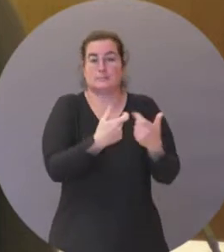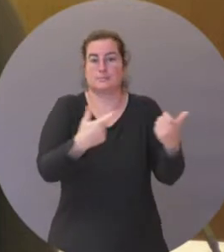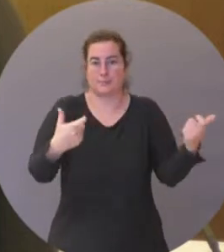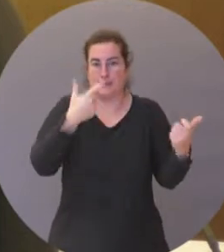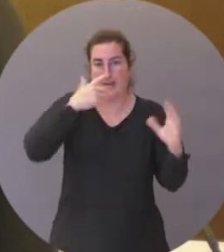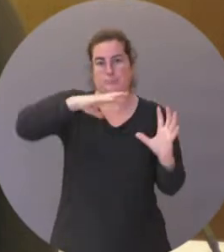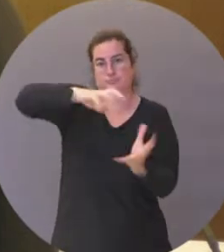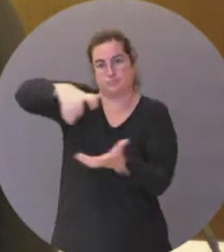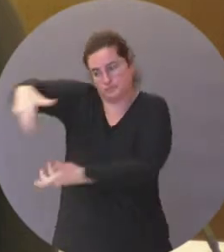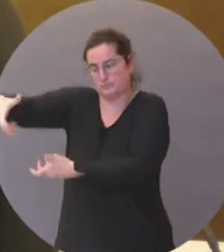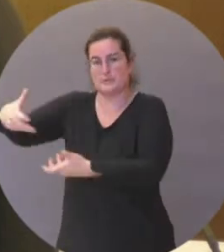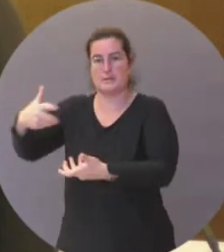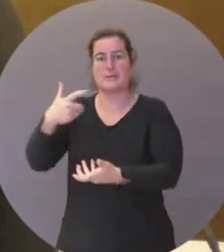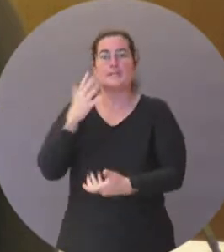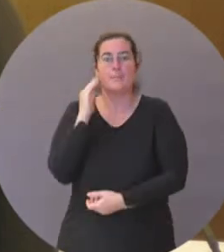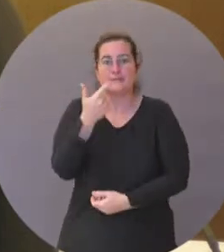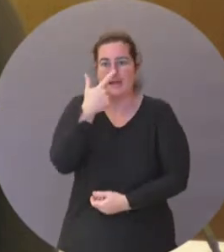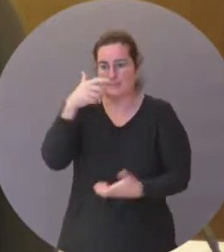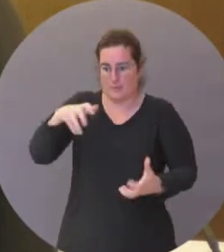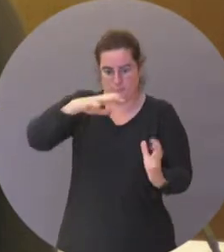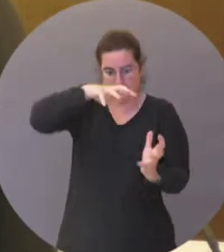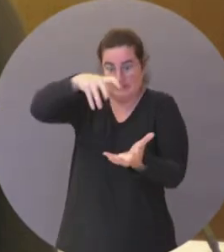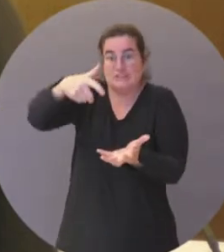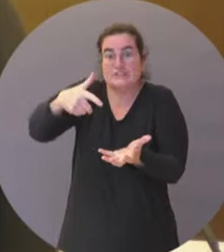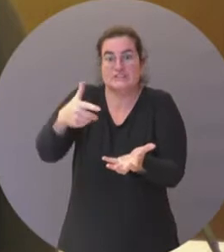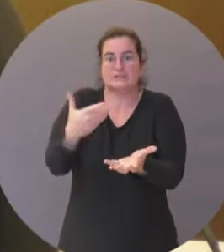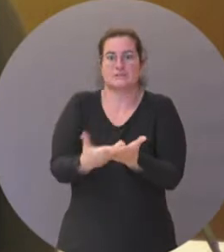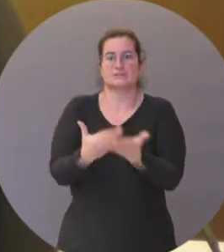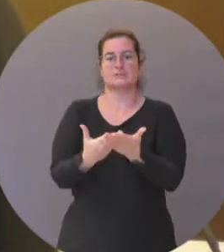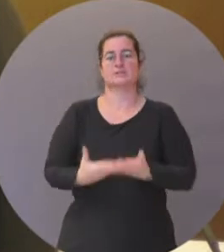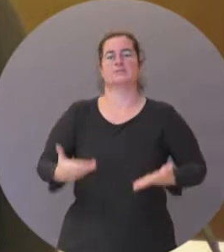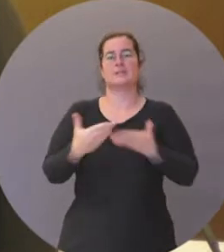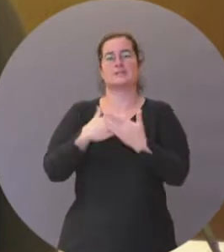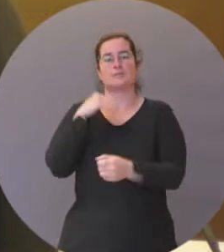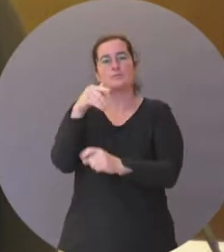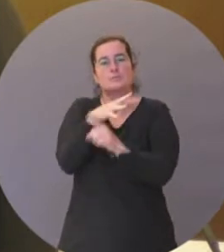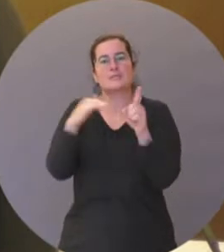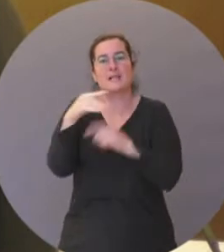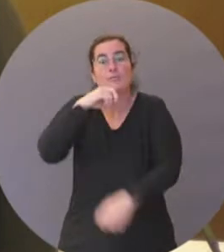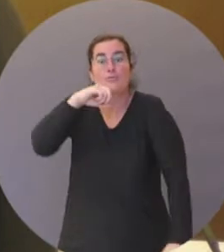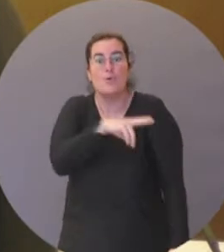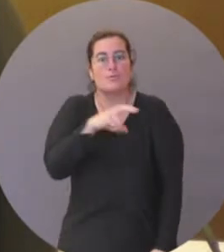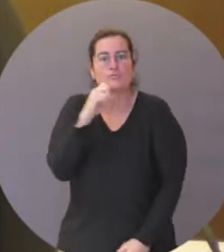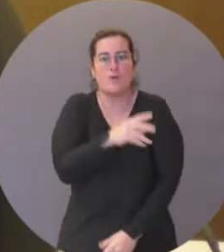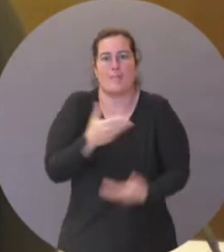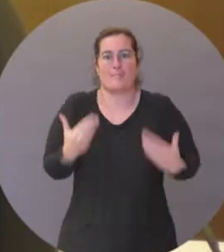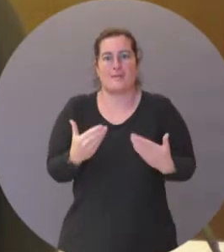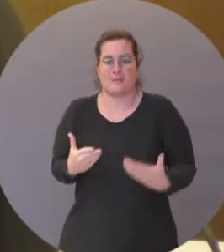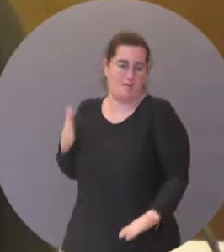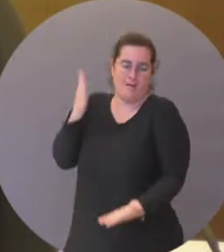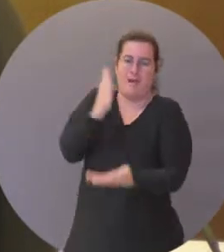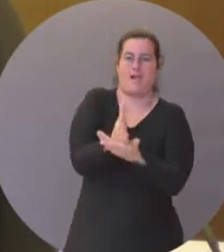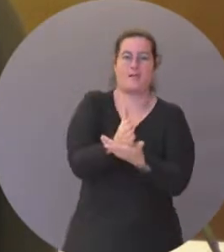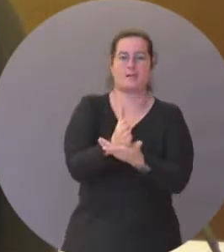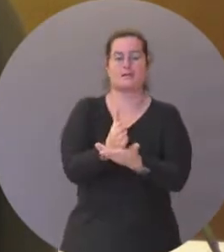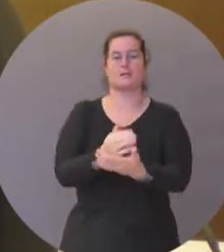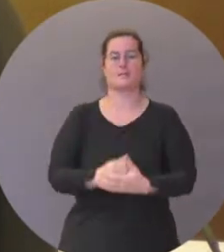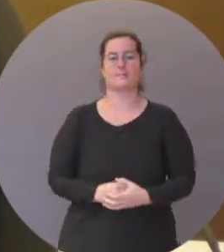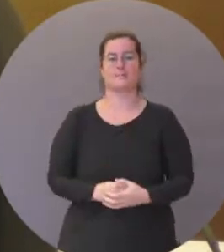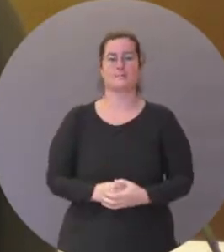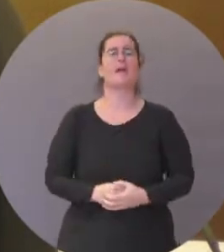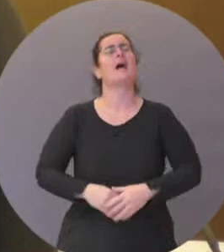et qui est urgence sociale et donc oui je pense que le la politique du département